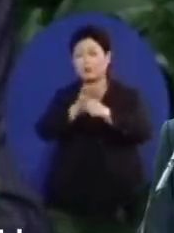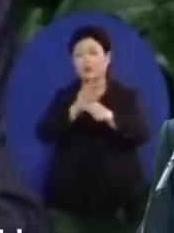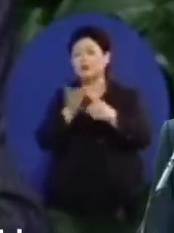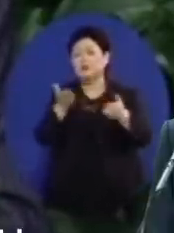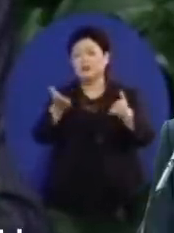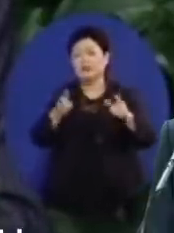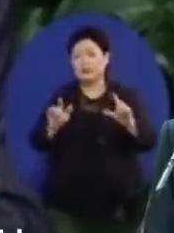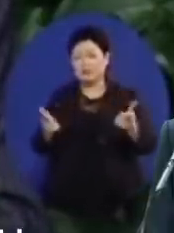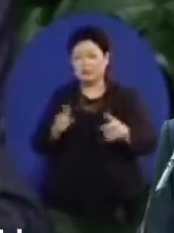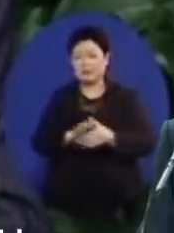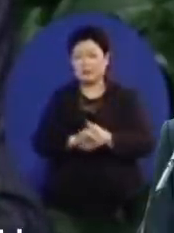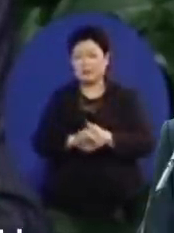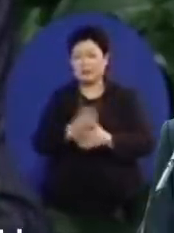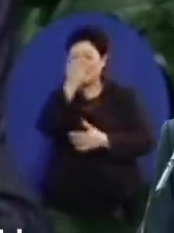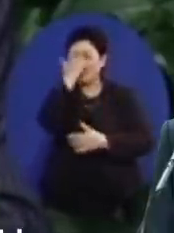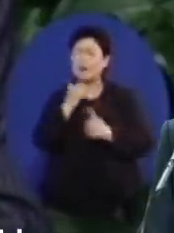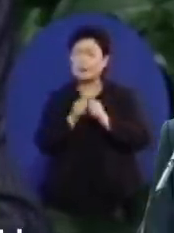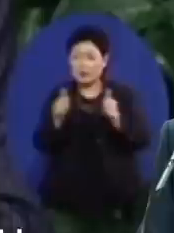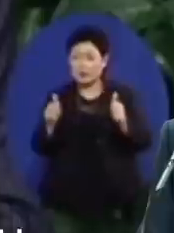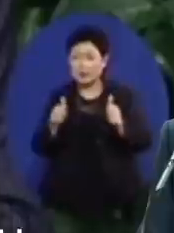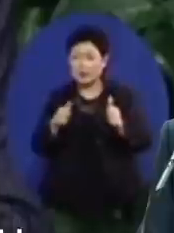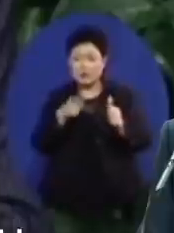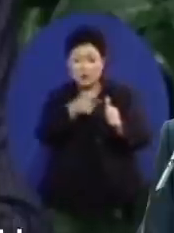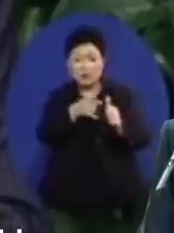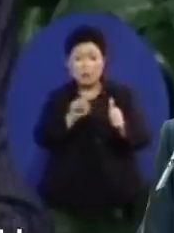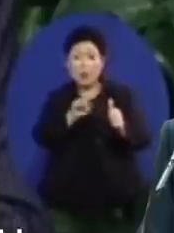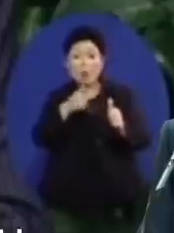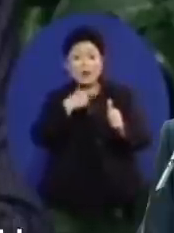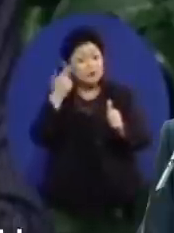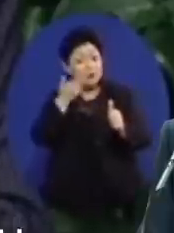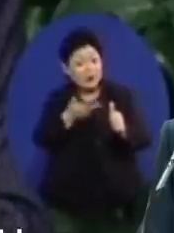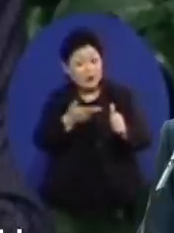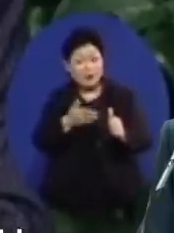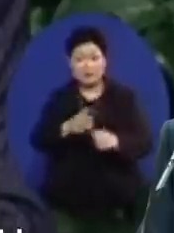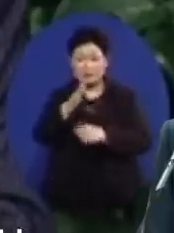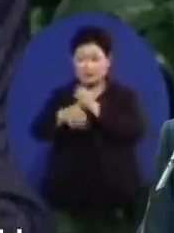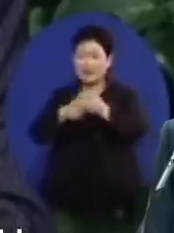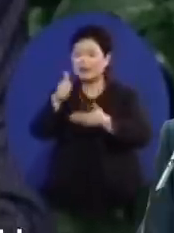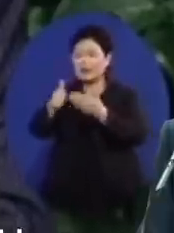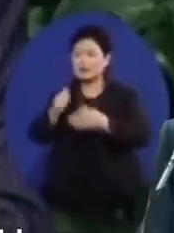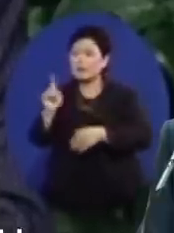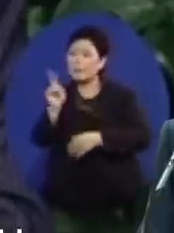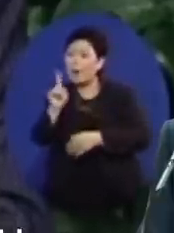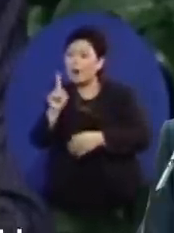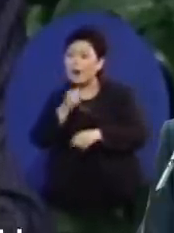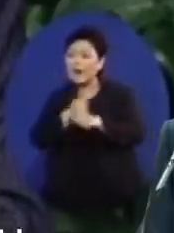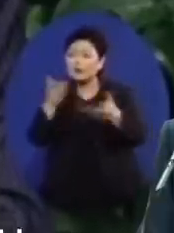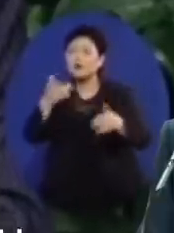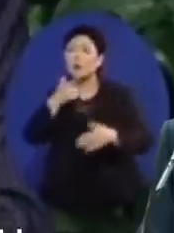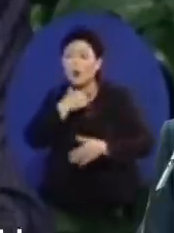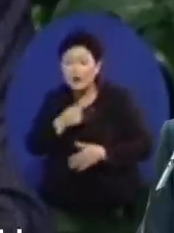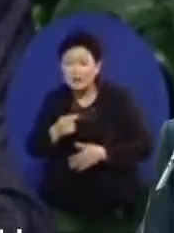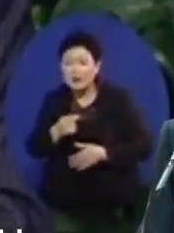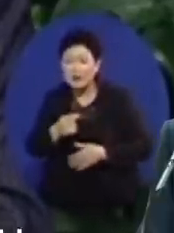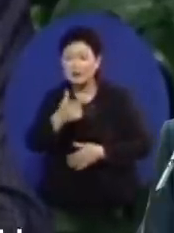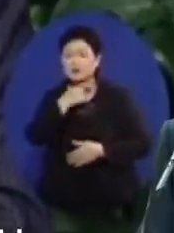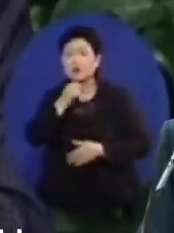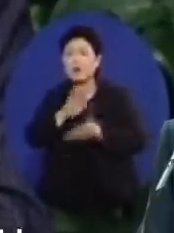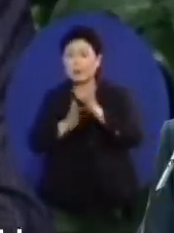예수님께서는 장님 바디메어에게도 내가 내게 무엇 해주기를 원하느냐, 하나님은 무엇 해주기를 원하느냐, 소원이 없는